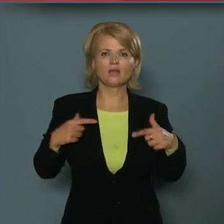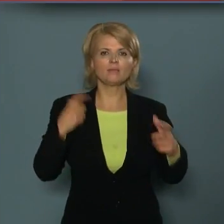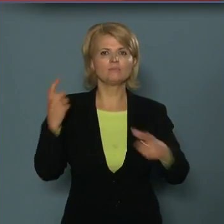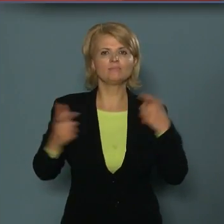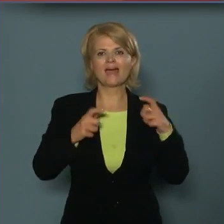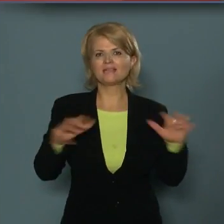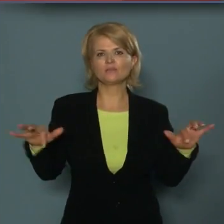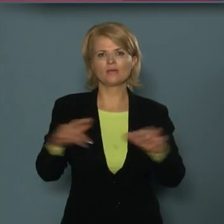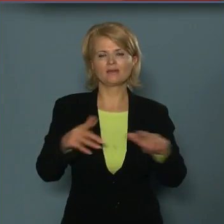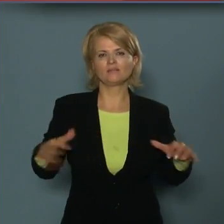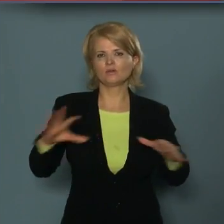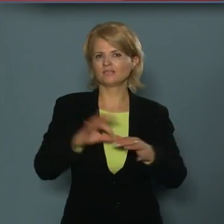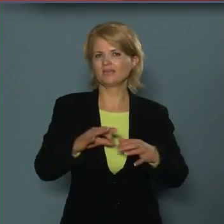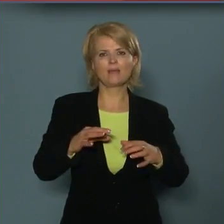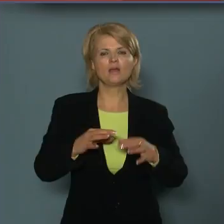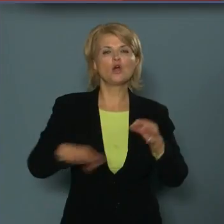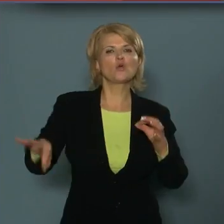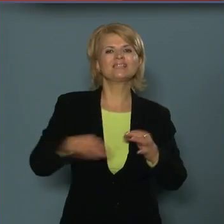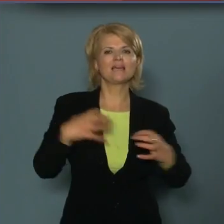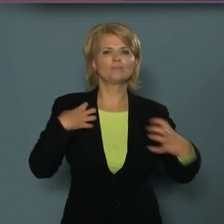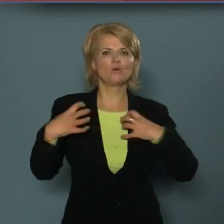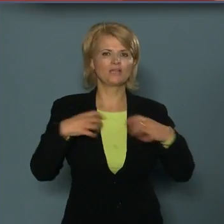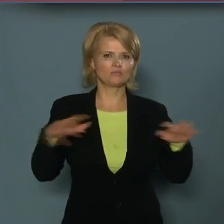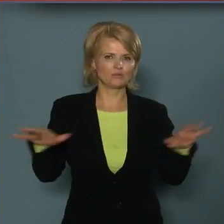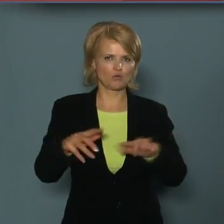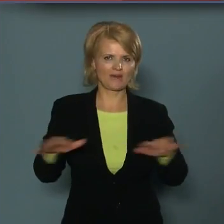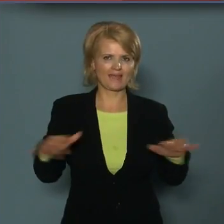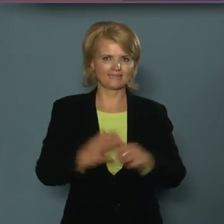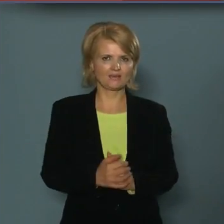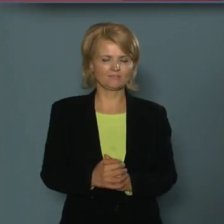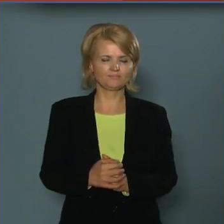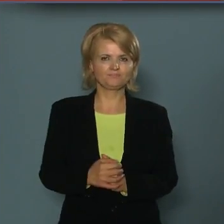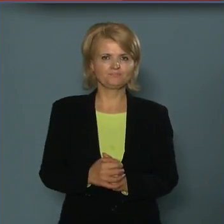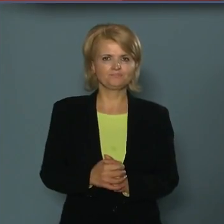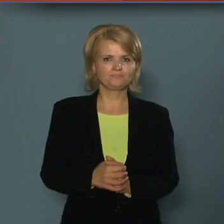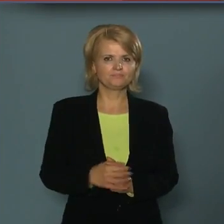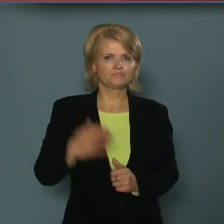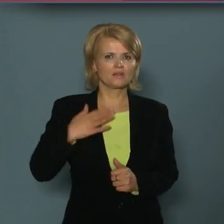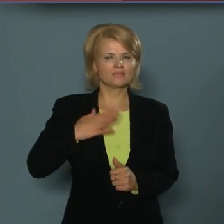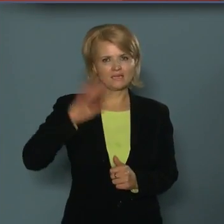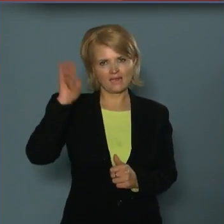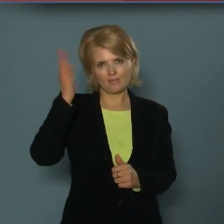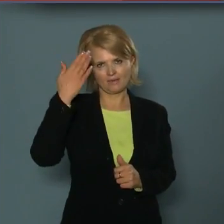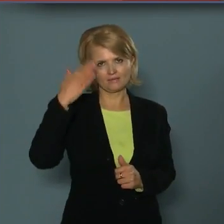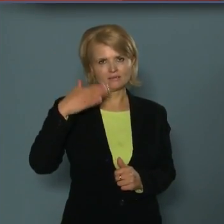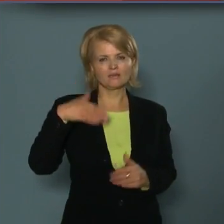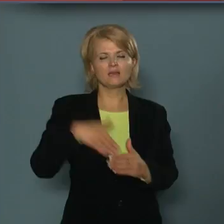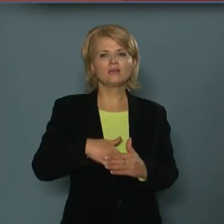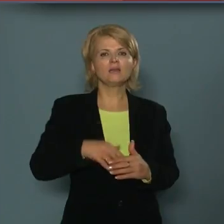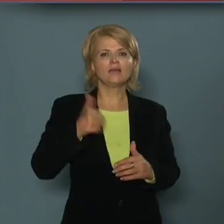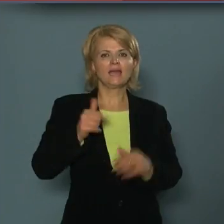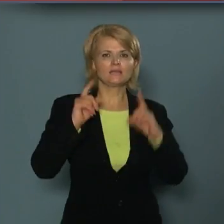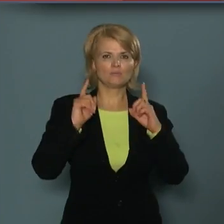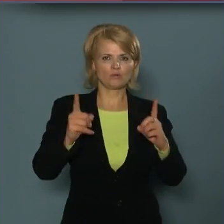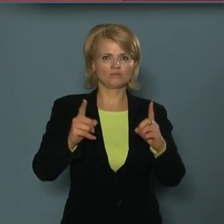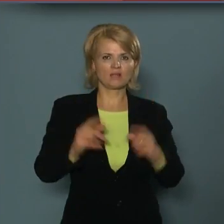bárzongoristához tartozik, és nem koncertpódiumon zongorázik. Az én emlékezésemhez még egyetlen egy mondat tartozik